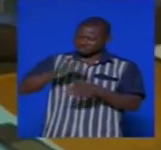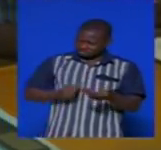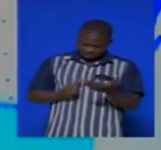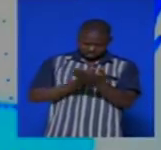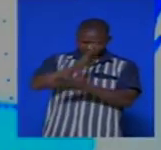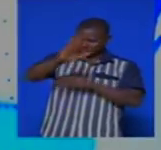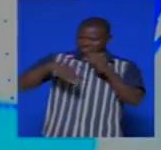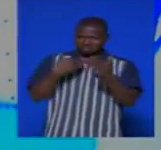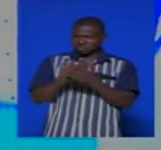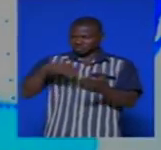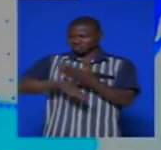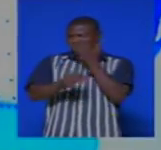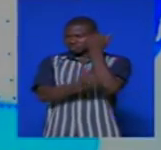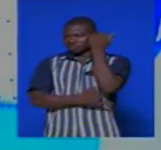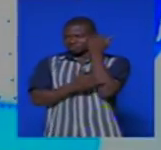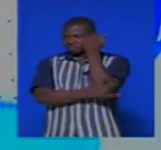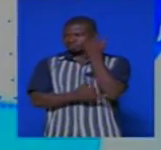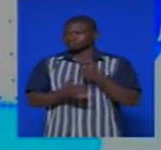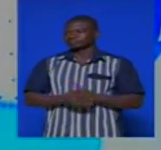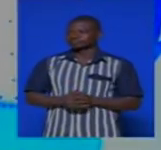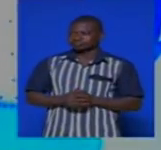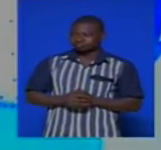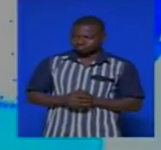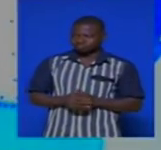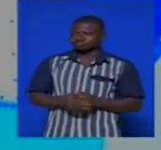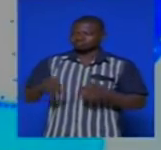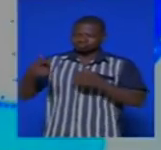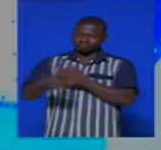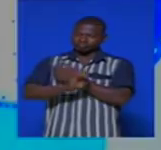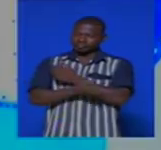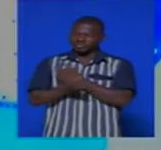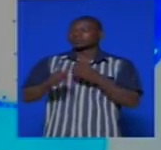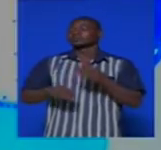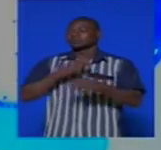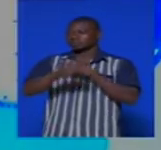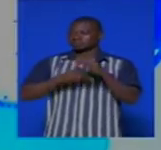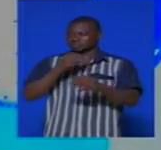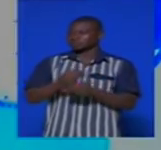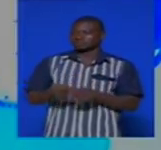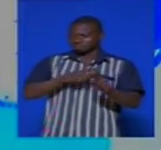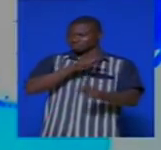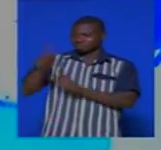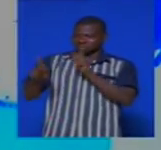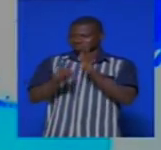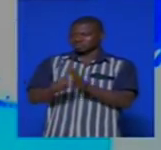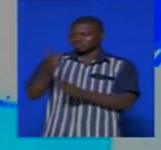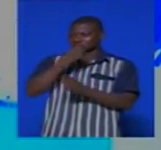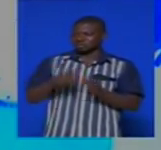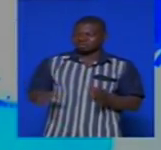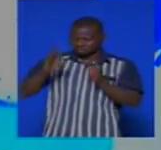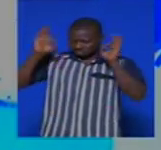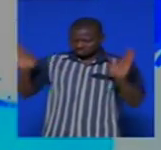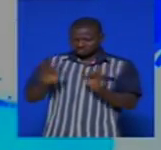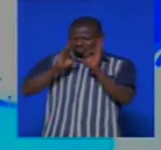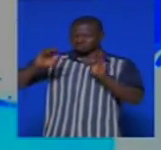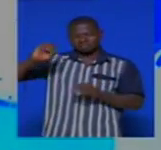ministère. La Journée mondiale de la population, la JMP, sera célébrée en juillet autour